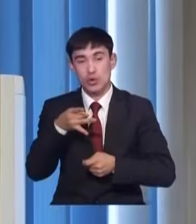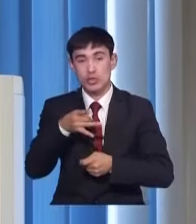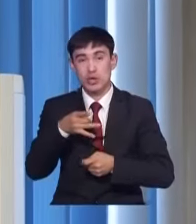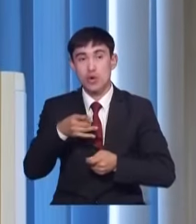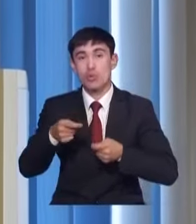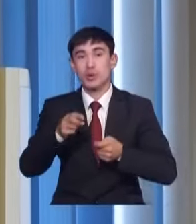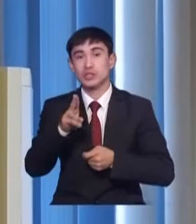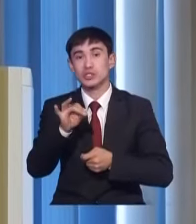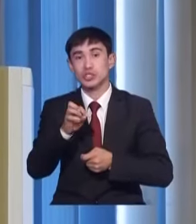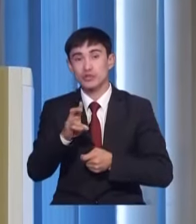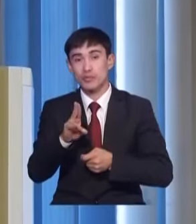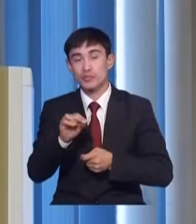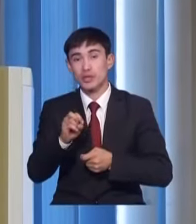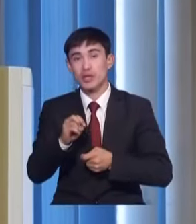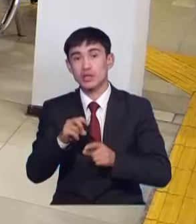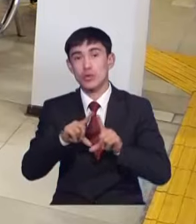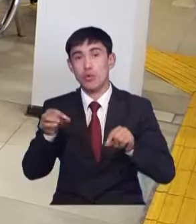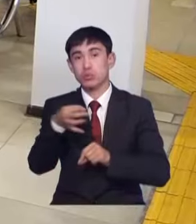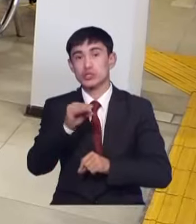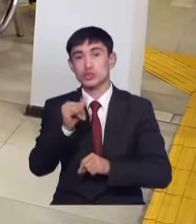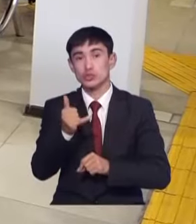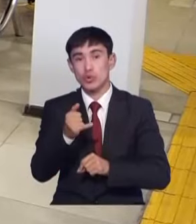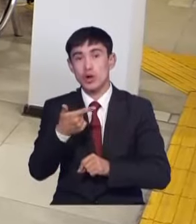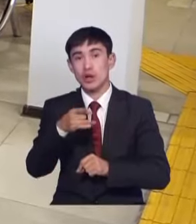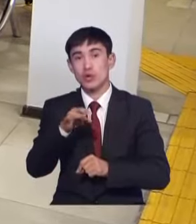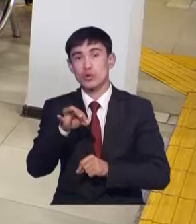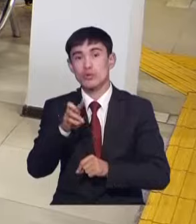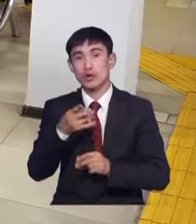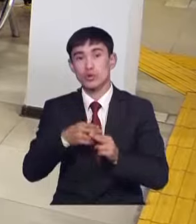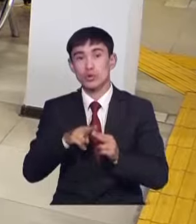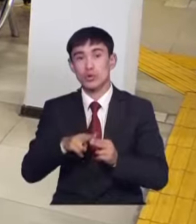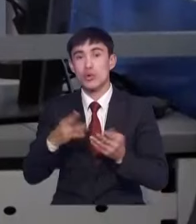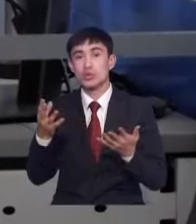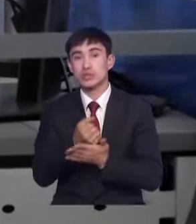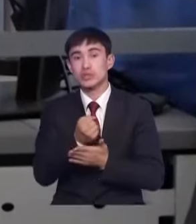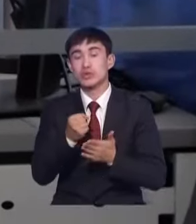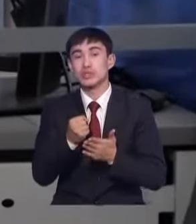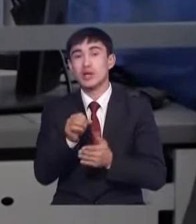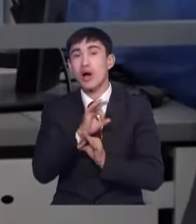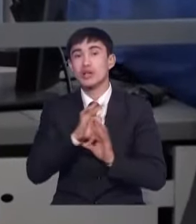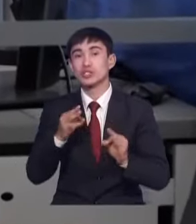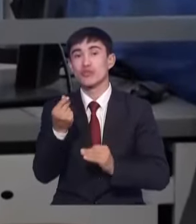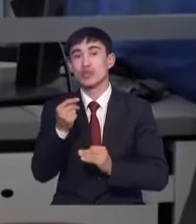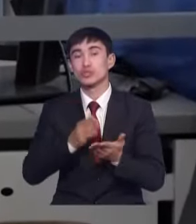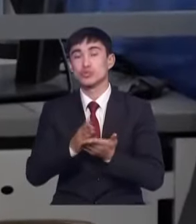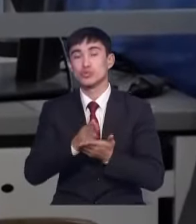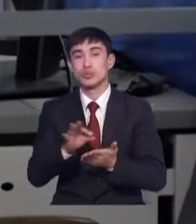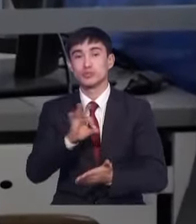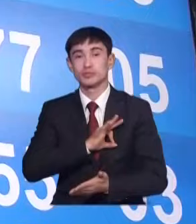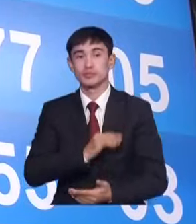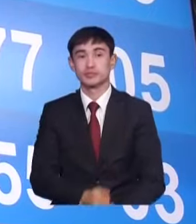сарканд департамента начальство области тсу лье урановой которой удостоилась знака отличник финансовой